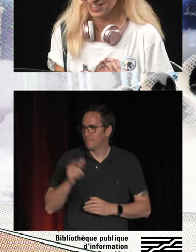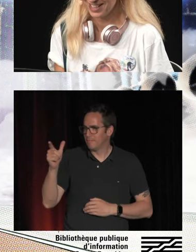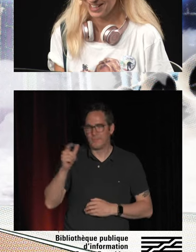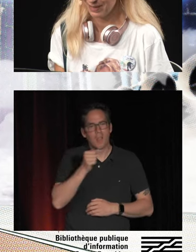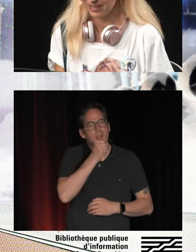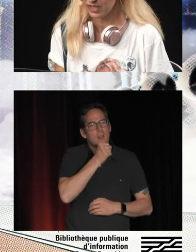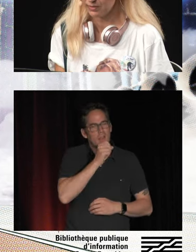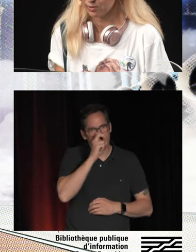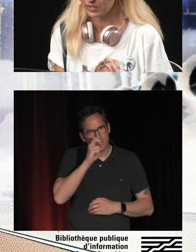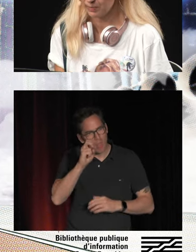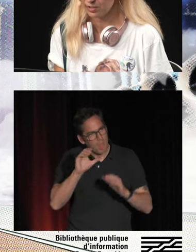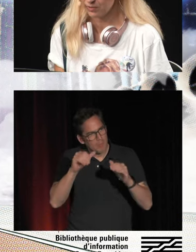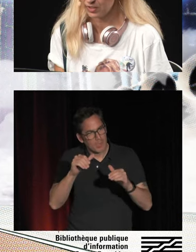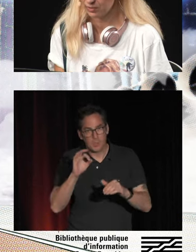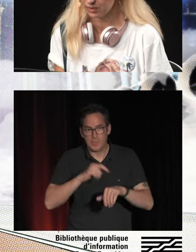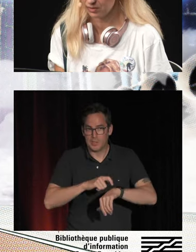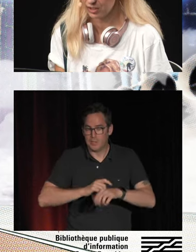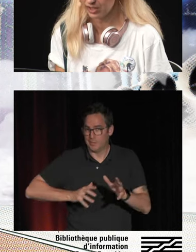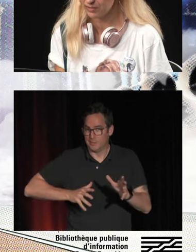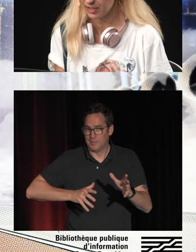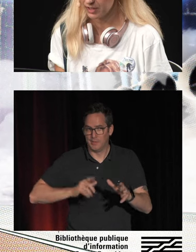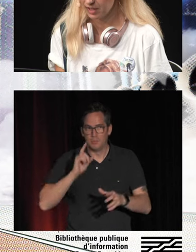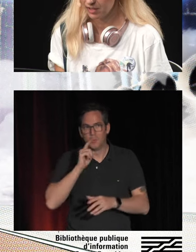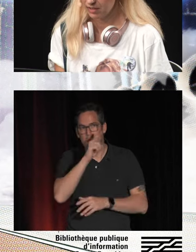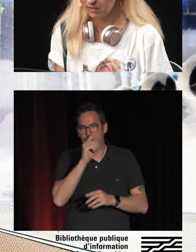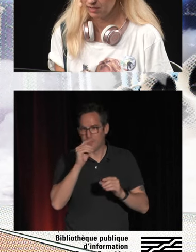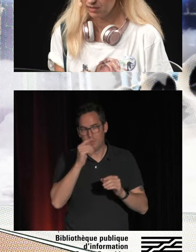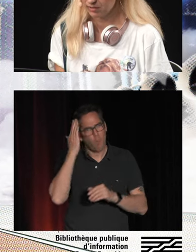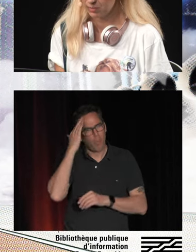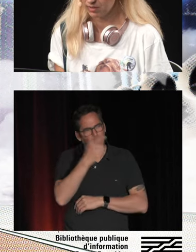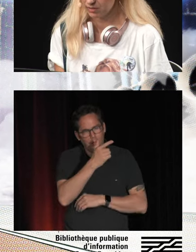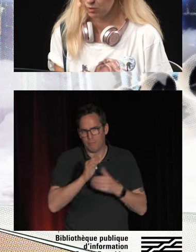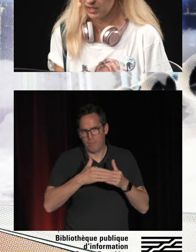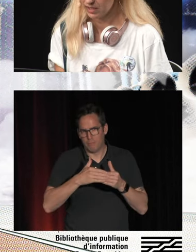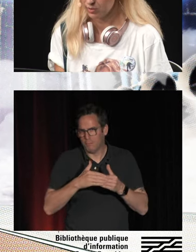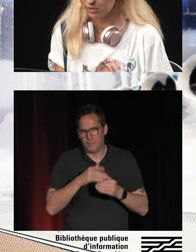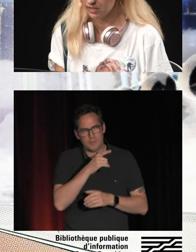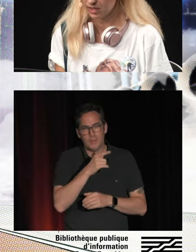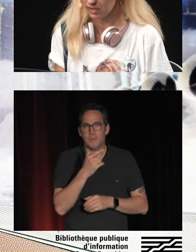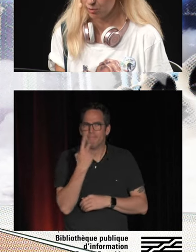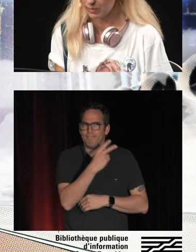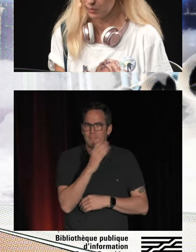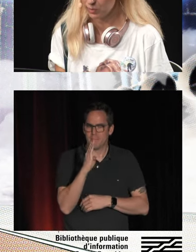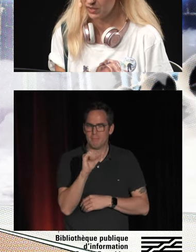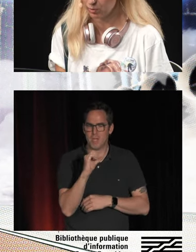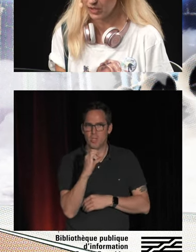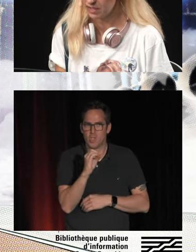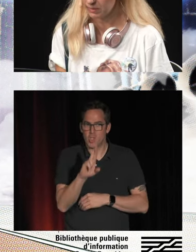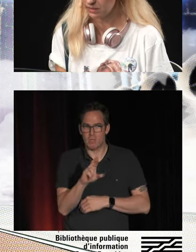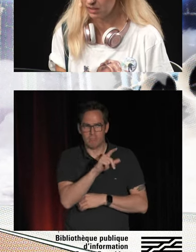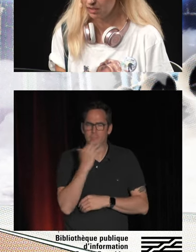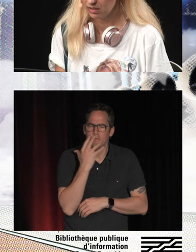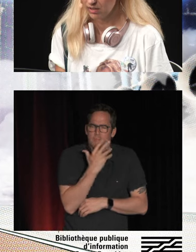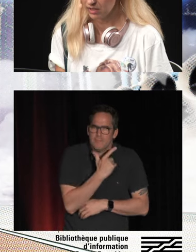On ira chercher une glace après. Oui, il faut qu'on se dépêche, sinon Bachir, il va fermer. Vraiment, goûter les glaces de Bachir, c'est incroyable. Je suis pas sponsorisée pour